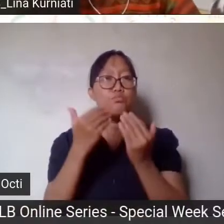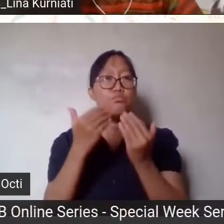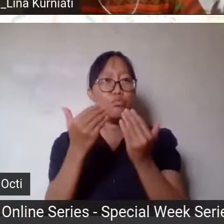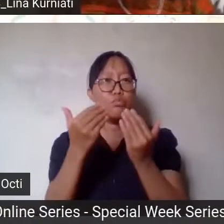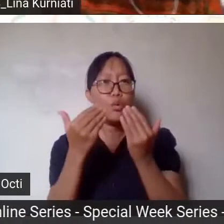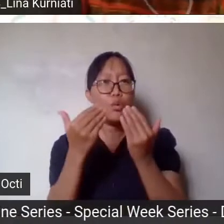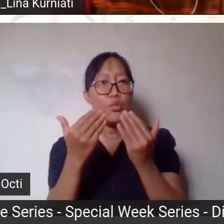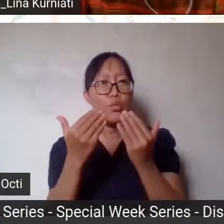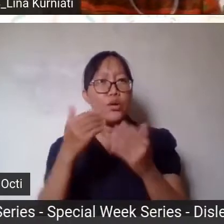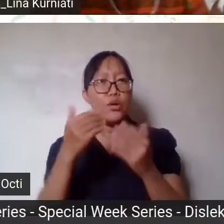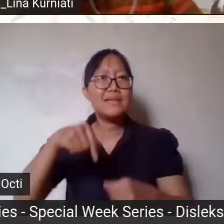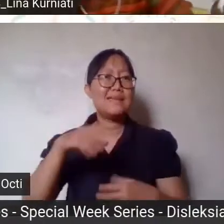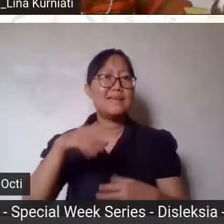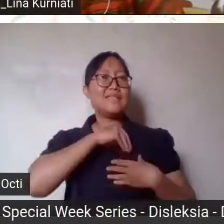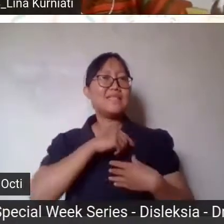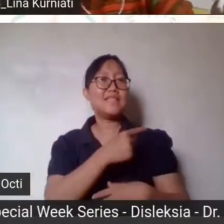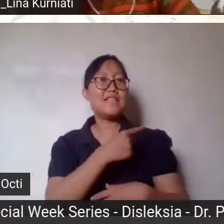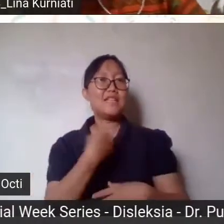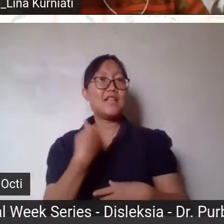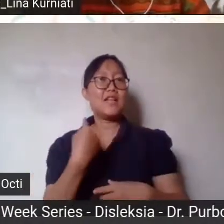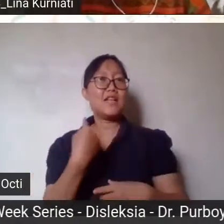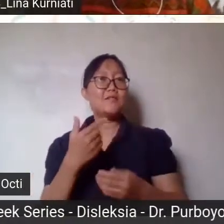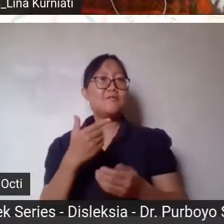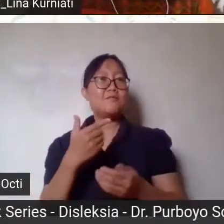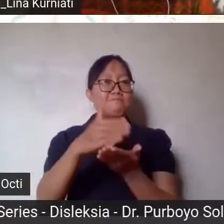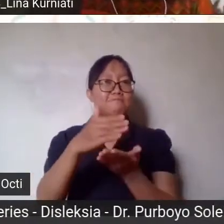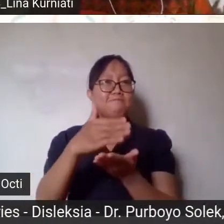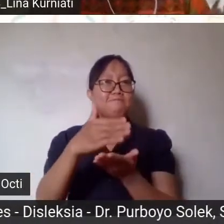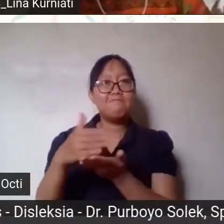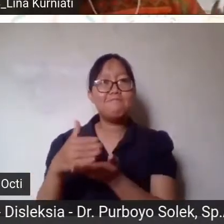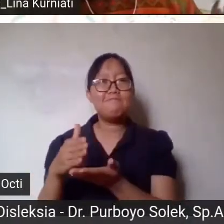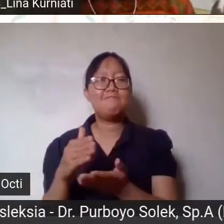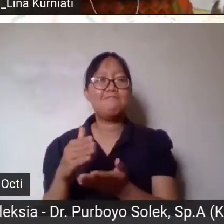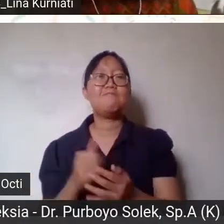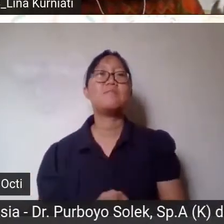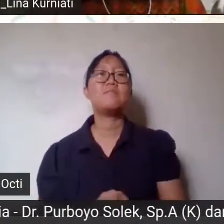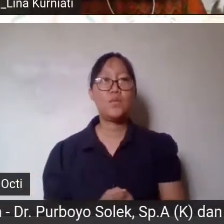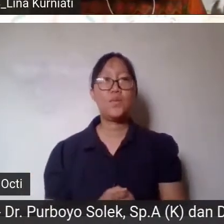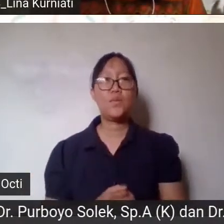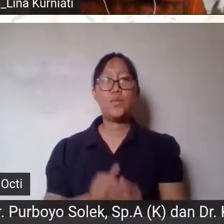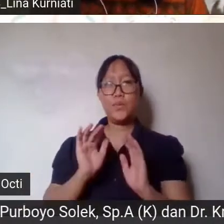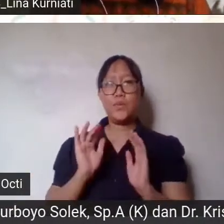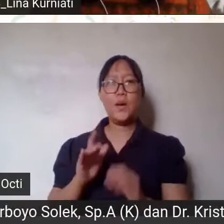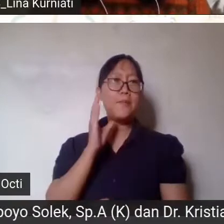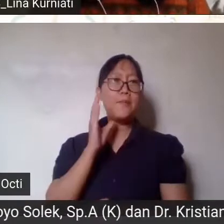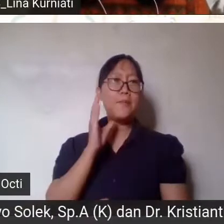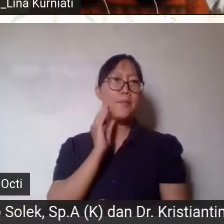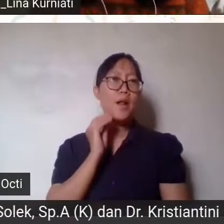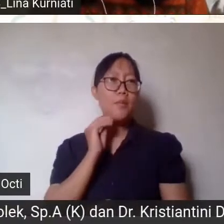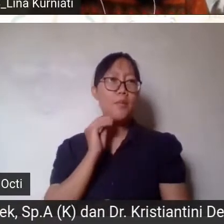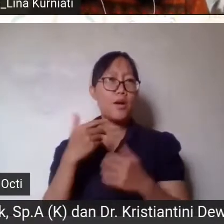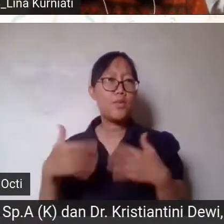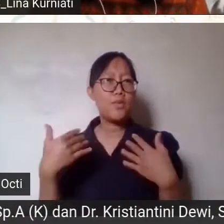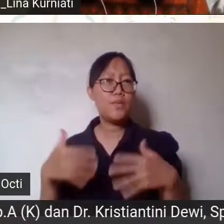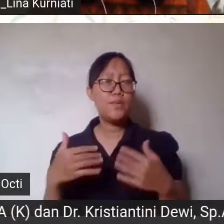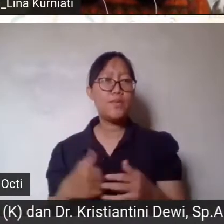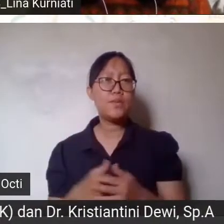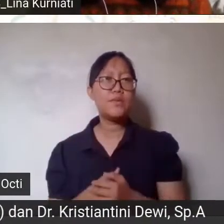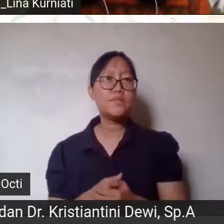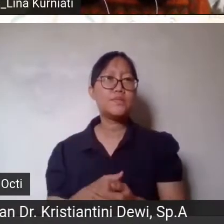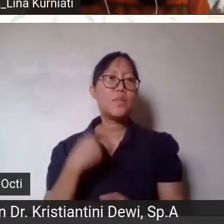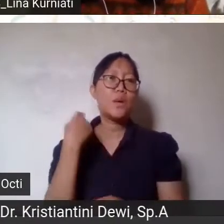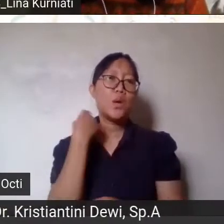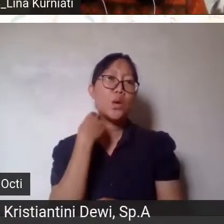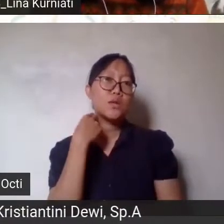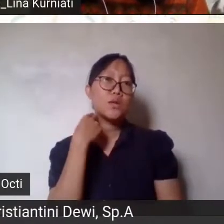Waduh, pengalaman yang luar biasa ini dokter ya, baik. Dokter ini banyak titipan pertanyaan nih